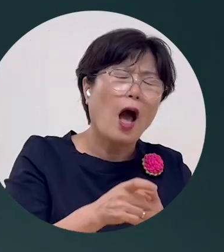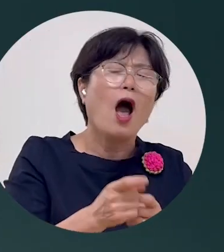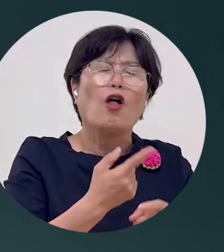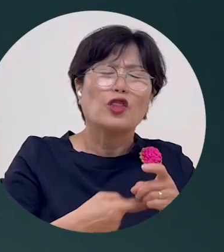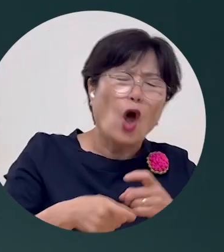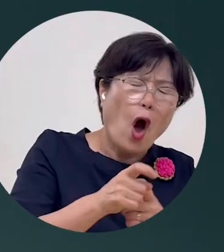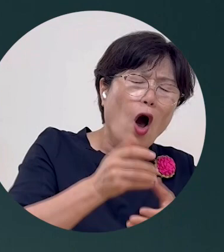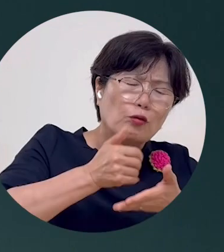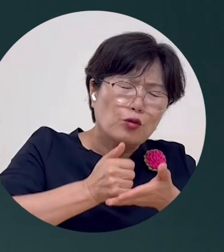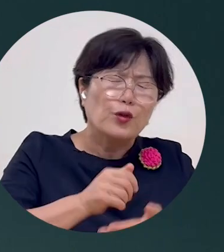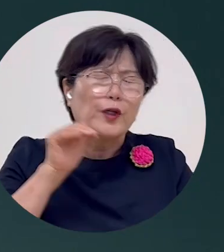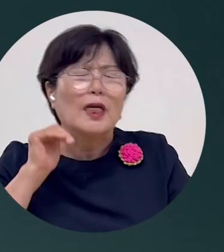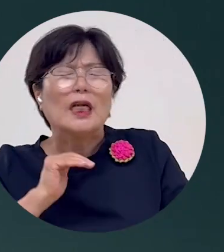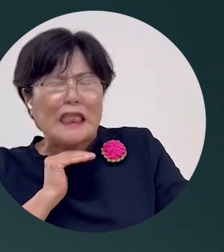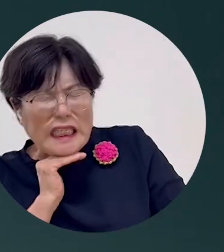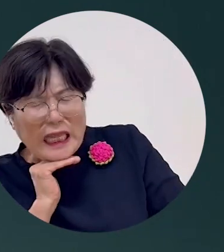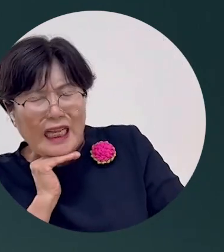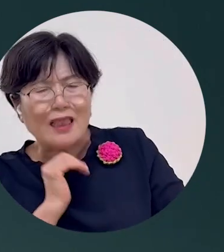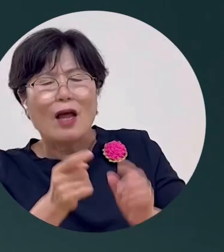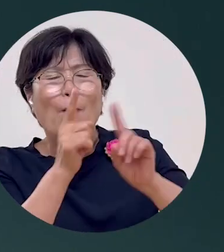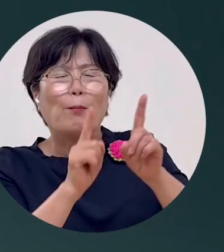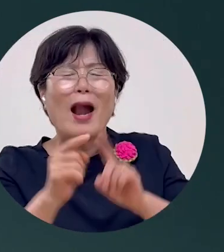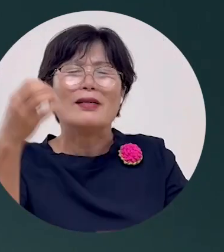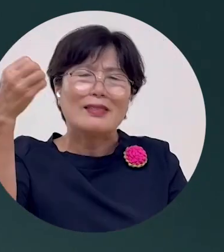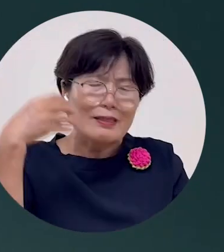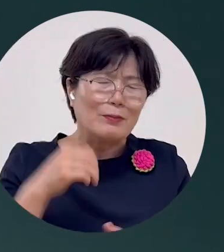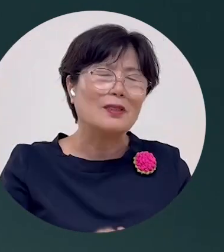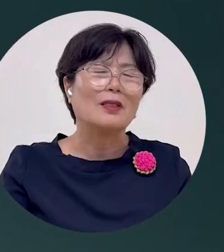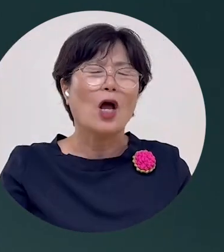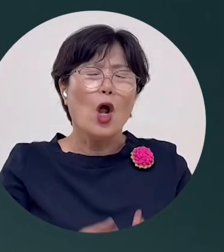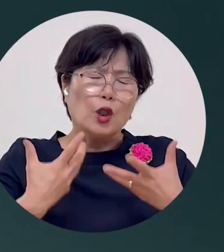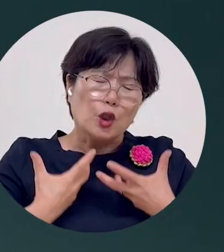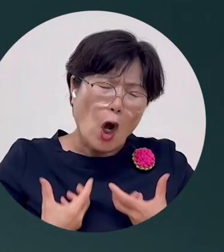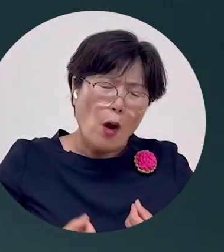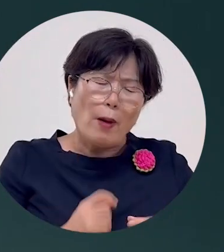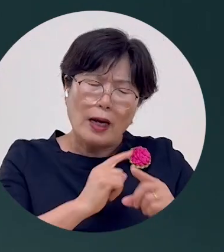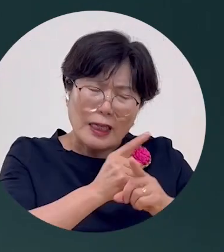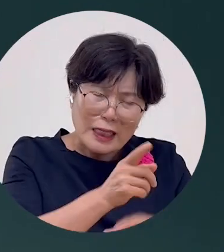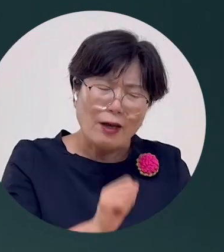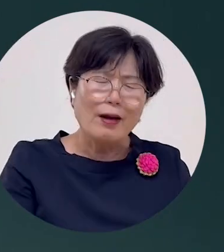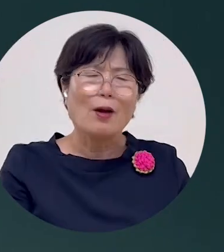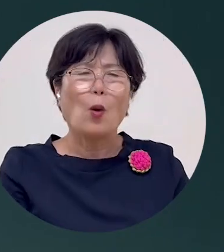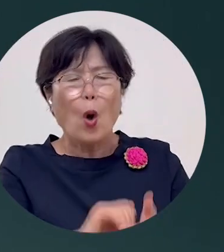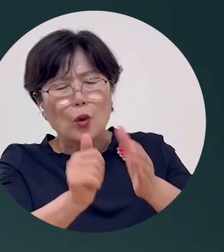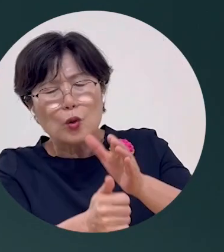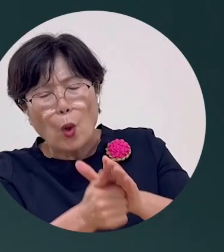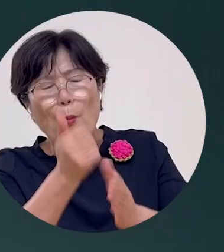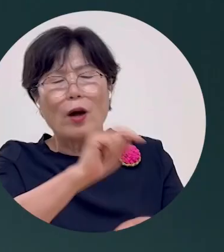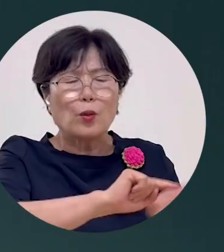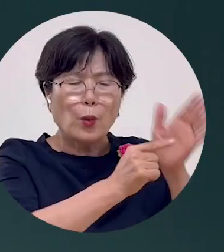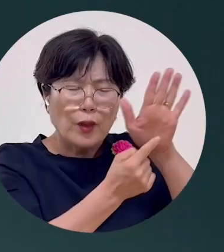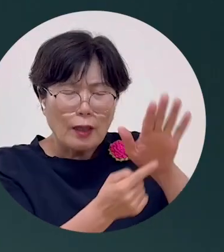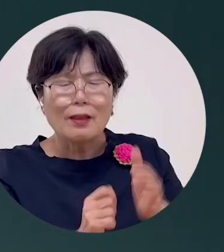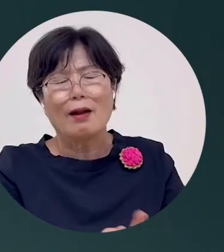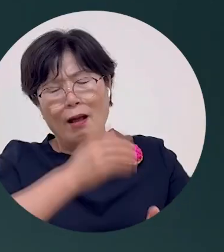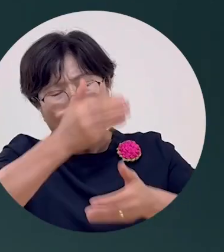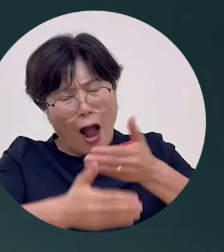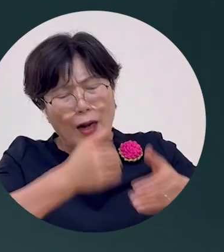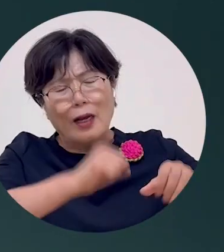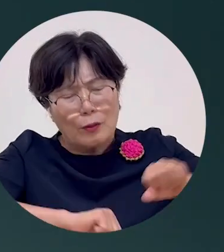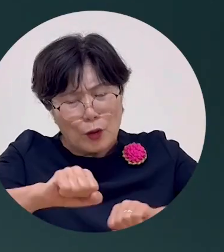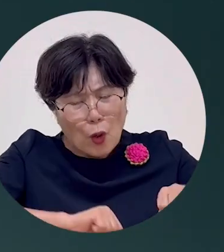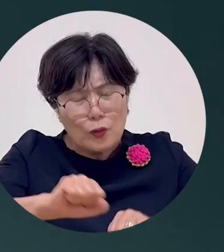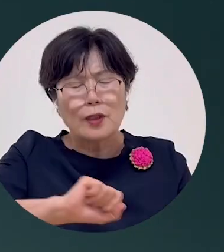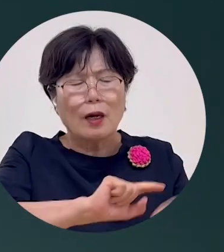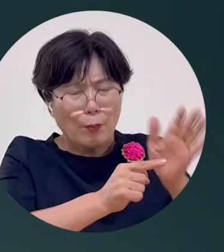말씀은 절망을 이겨내고 소망으로 나타날 하나님의 역사를 표현하고